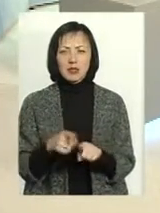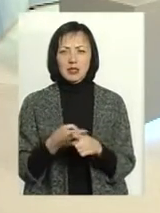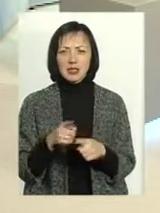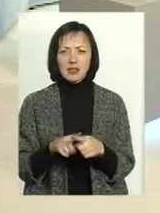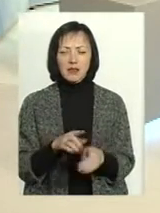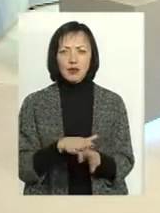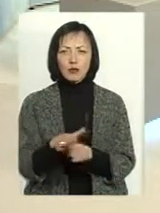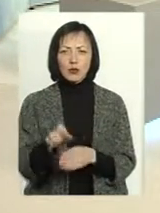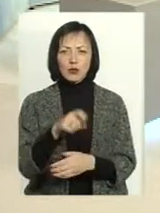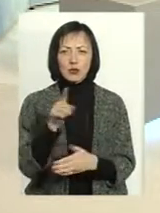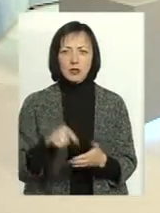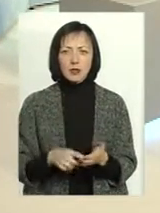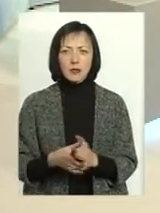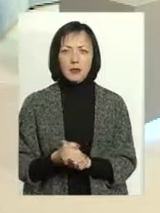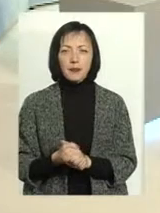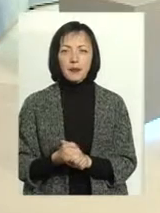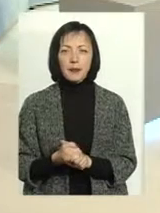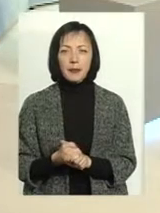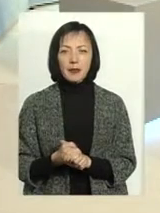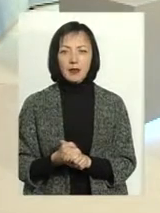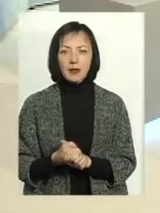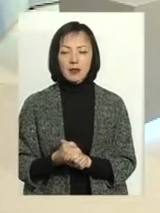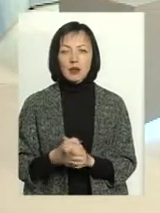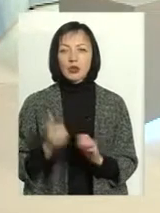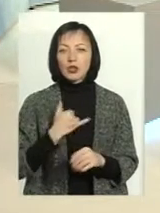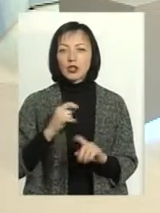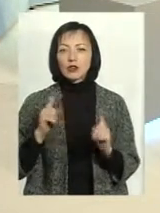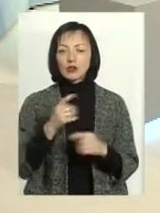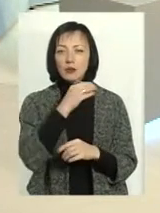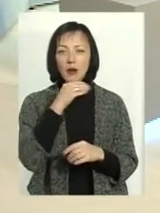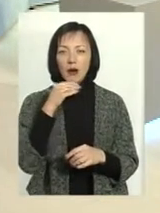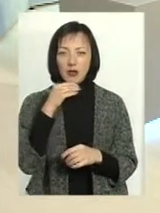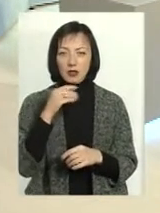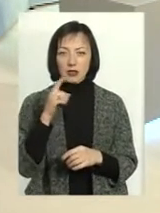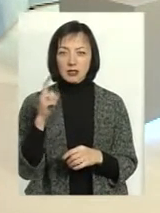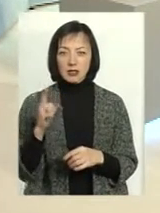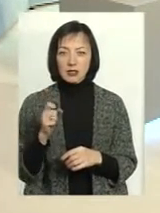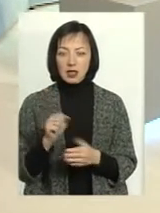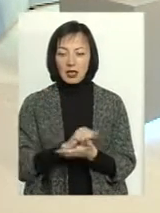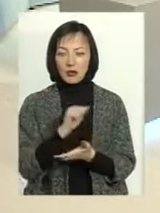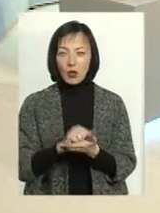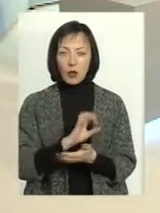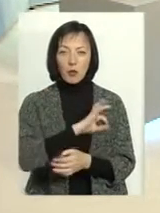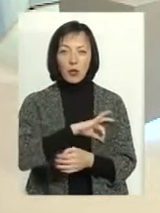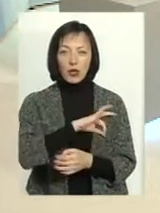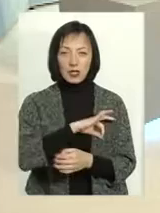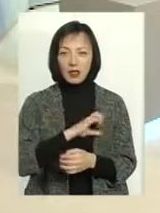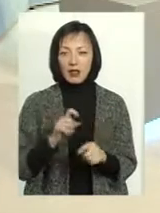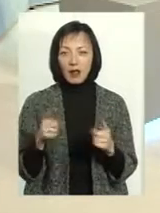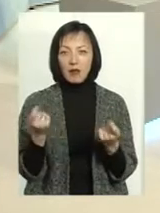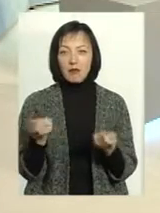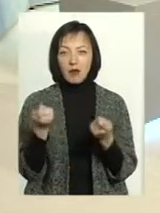це відбулося? Щоб нас дуже багато за дипломом юристів, але так